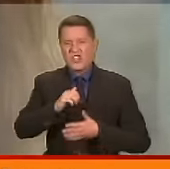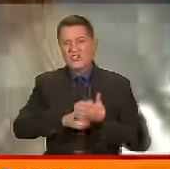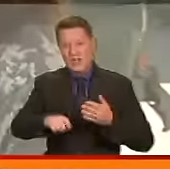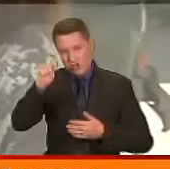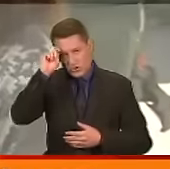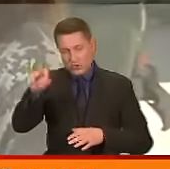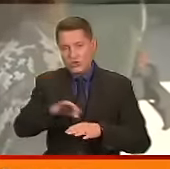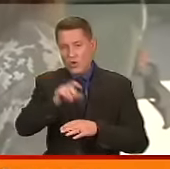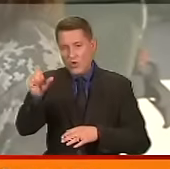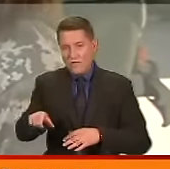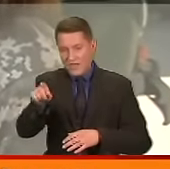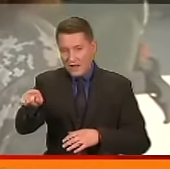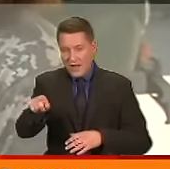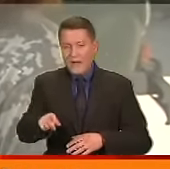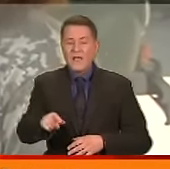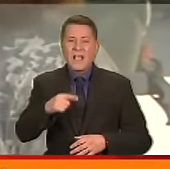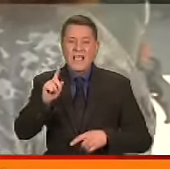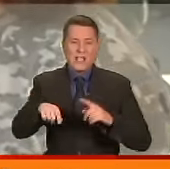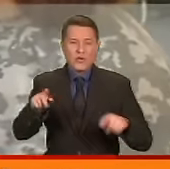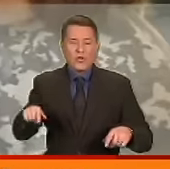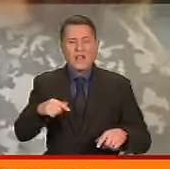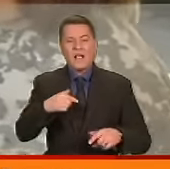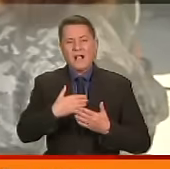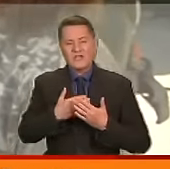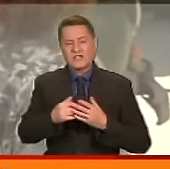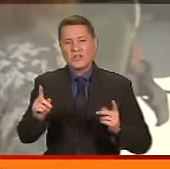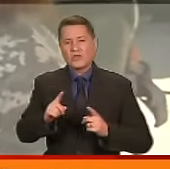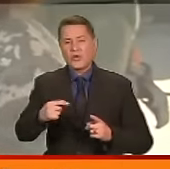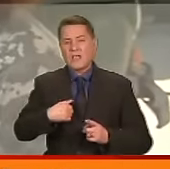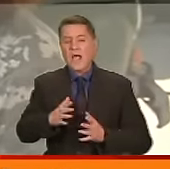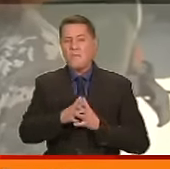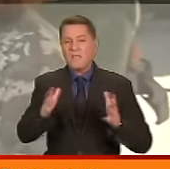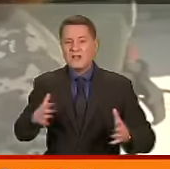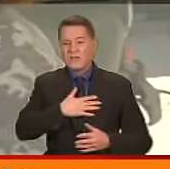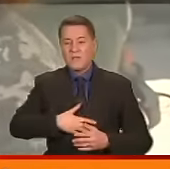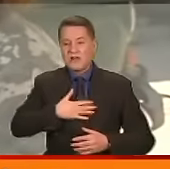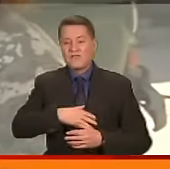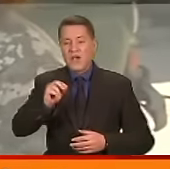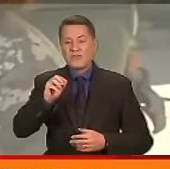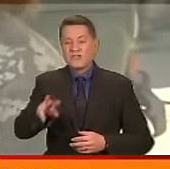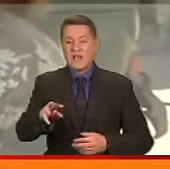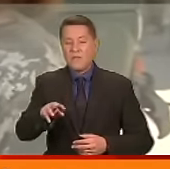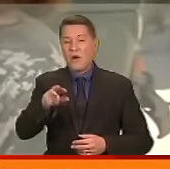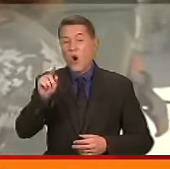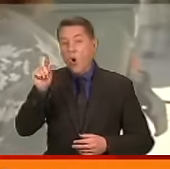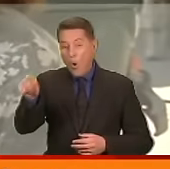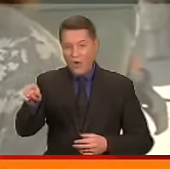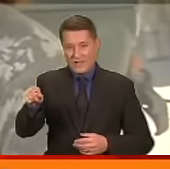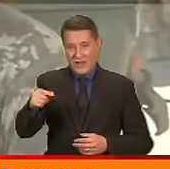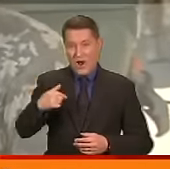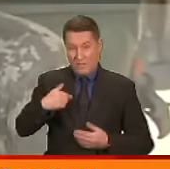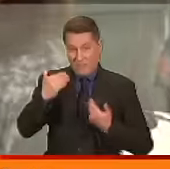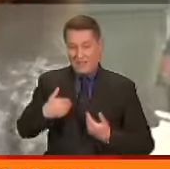чоловіка. Інколи мені кажеться, що я більше за нього переживаю, ніж чоловік за мене. Мені здається, так здається всім жінкам.